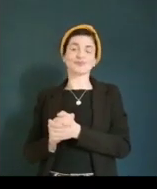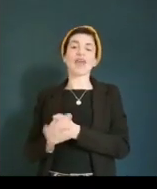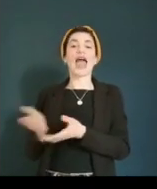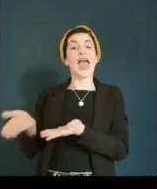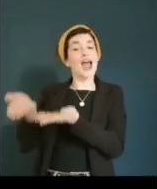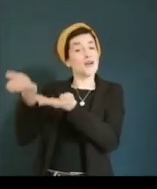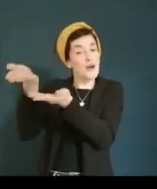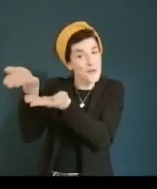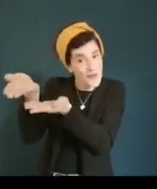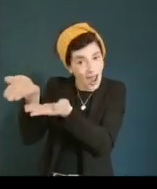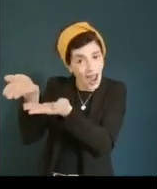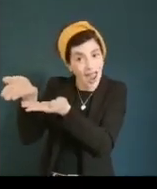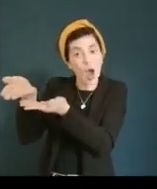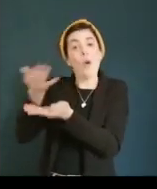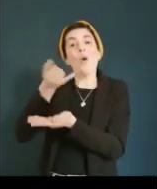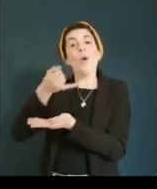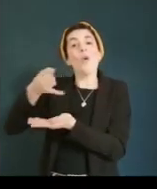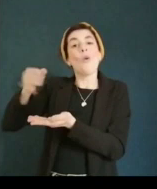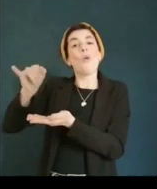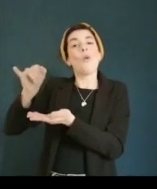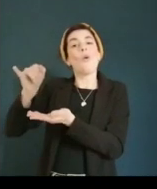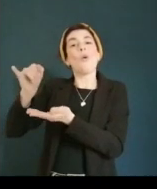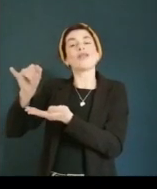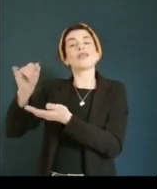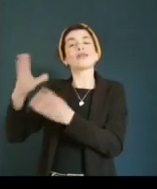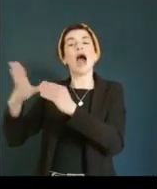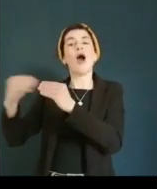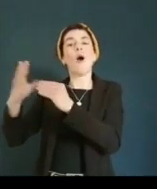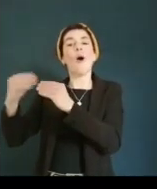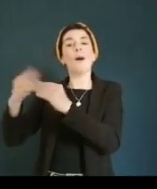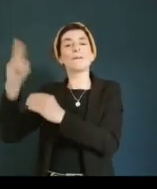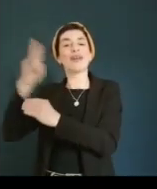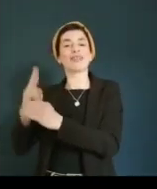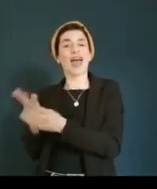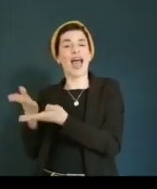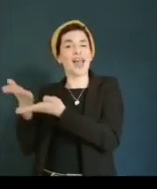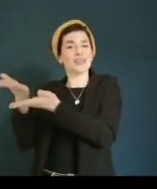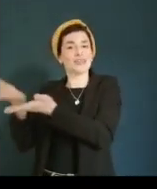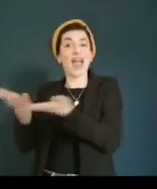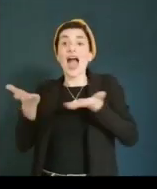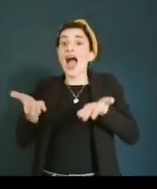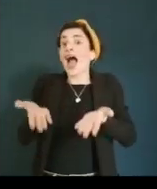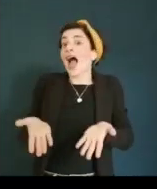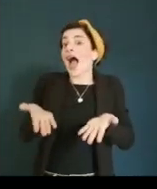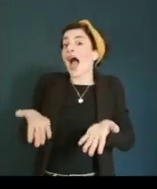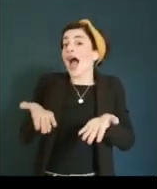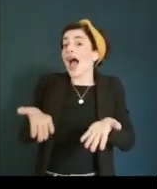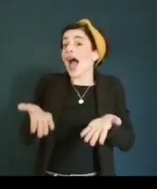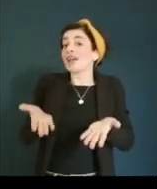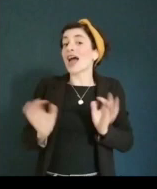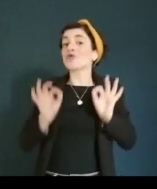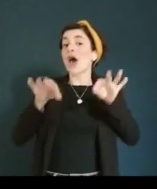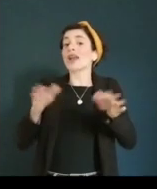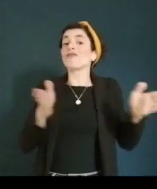Ecco qua la mia ultima opera d'arte. Adesso è giunta l'ora di mettere a dormire il nostro